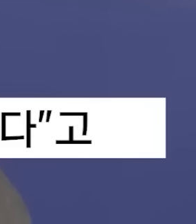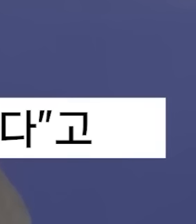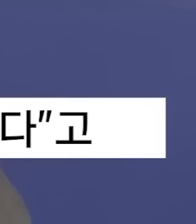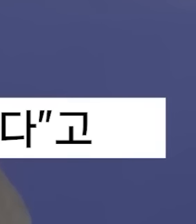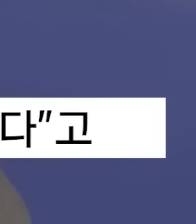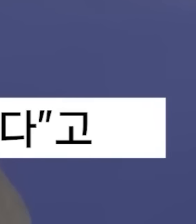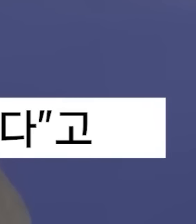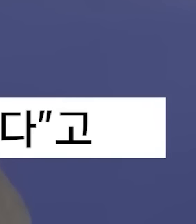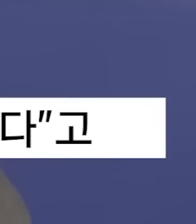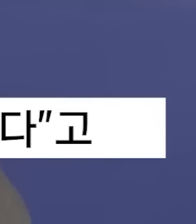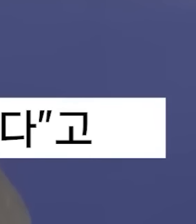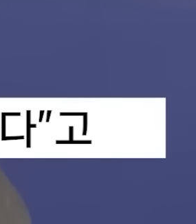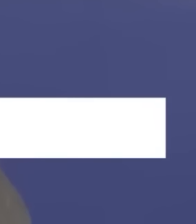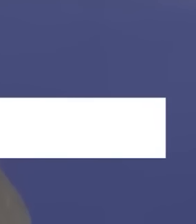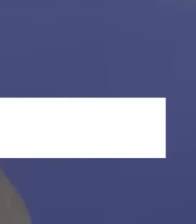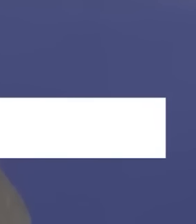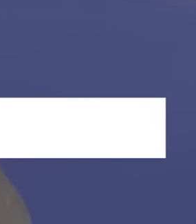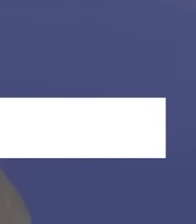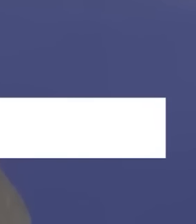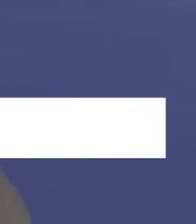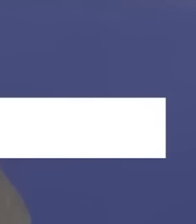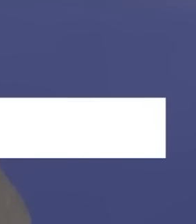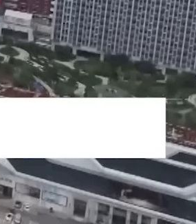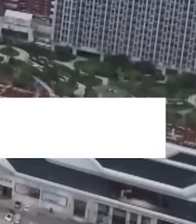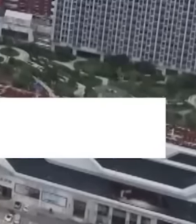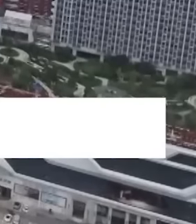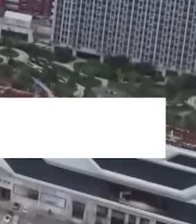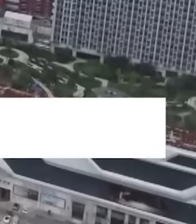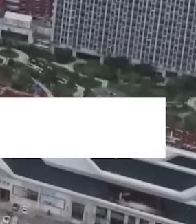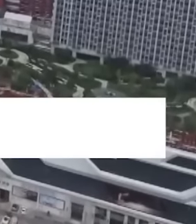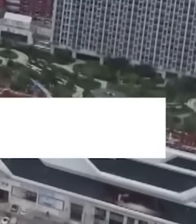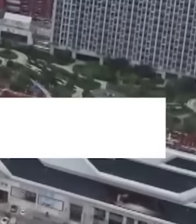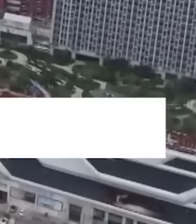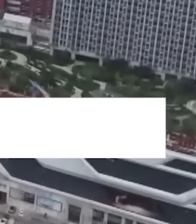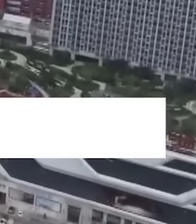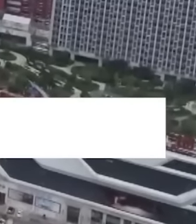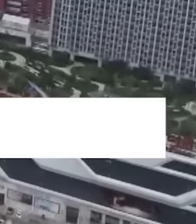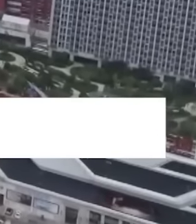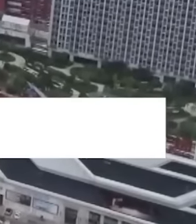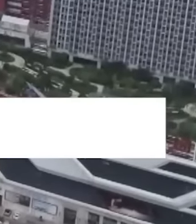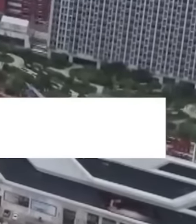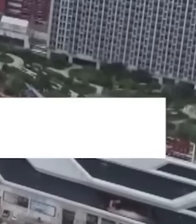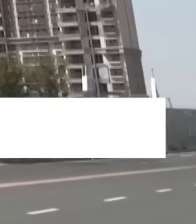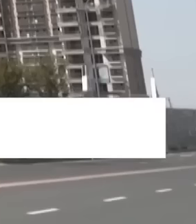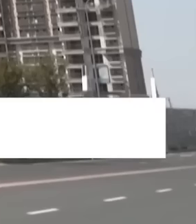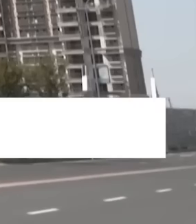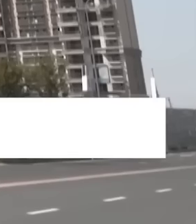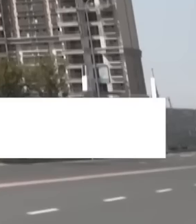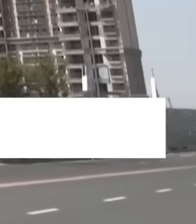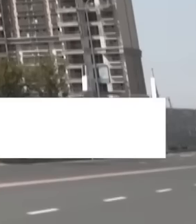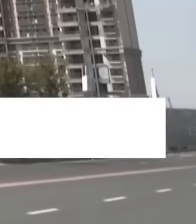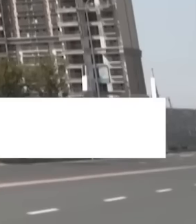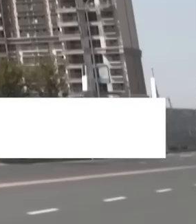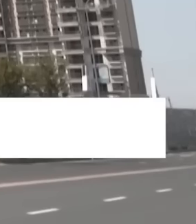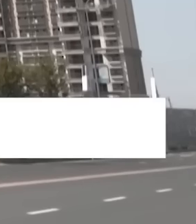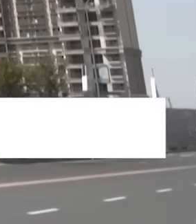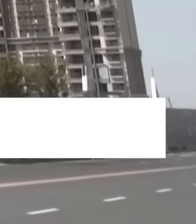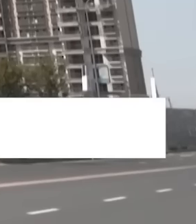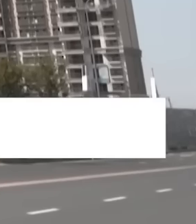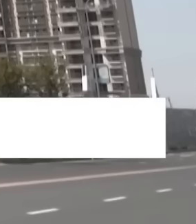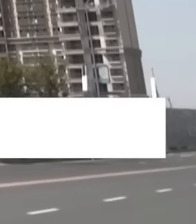강하고 활력도 충분하다고 강조 안바 있습니다 하지만 중국 경제 특히 부동산 시장에 대한 우려의 목소리는